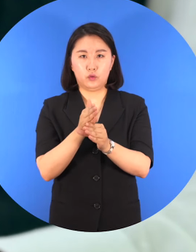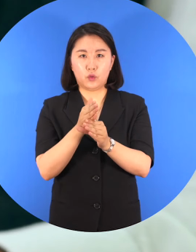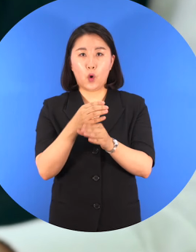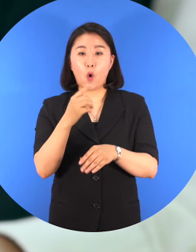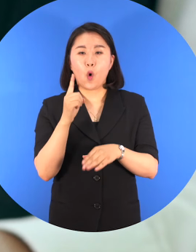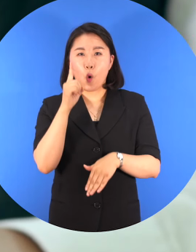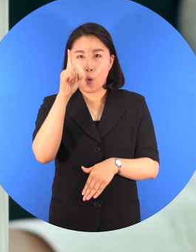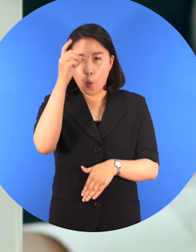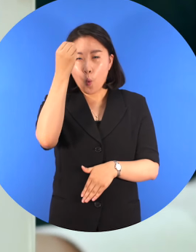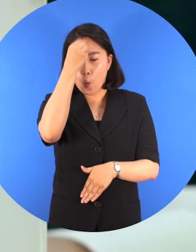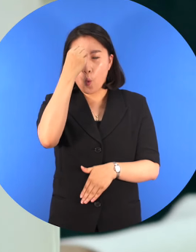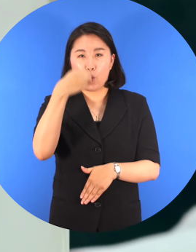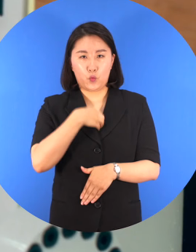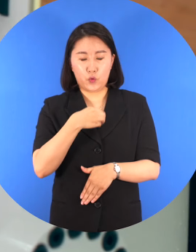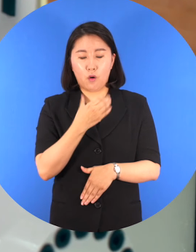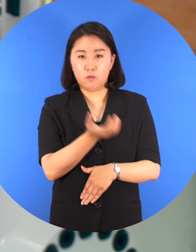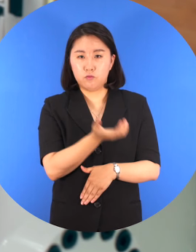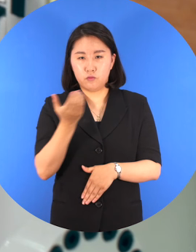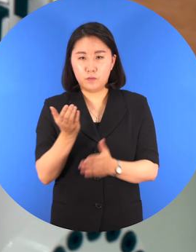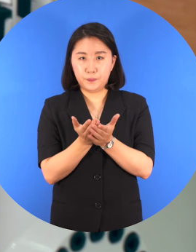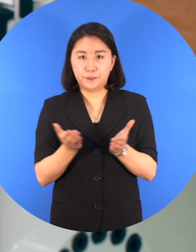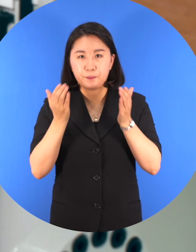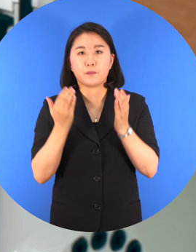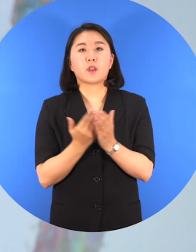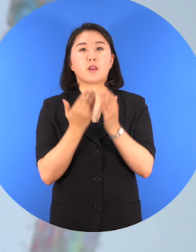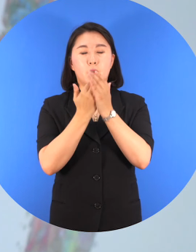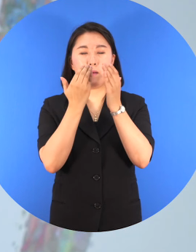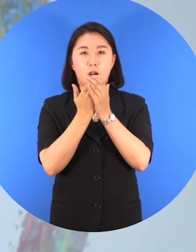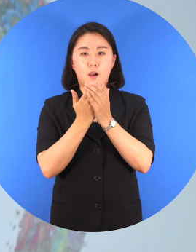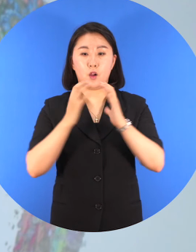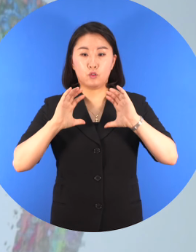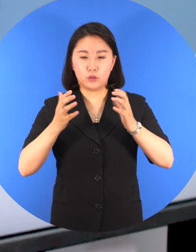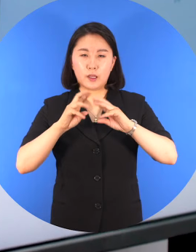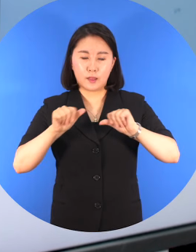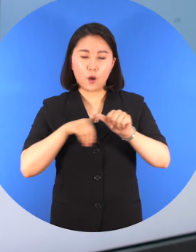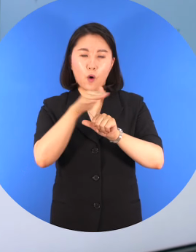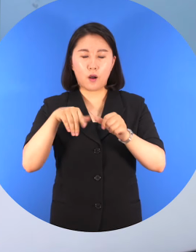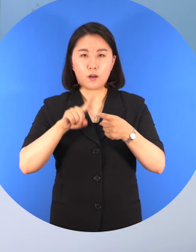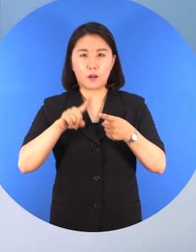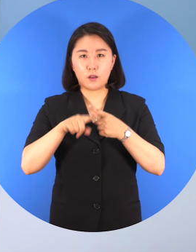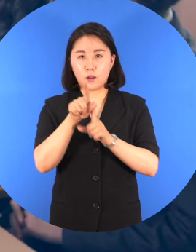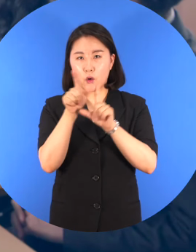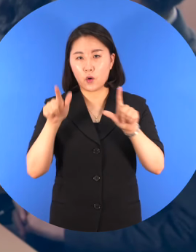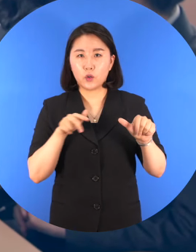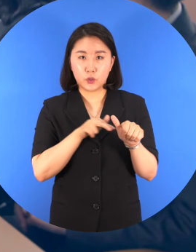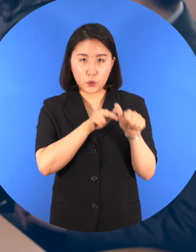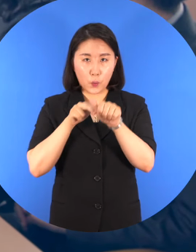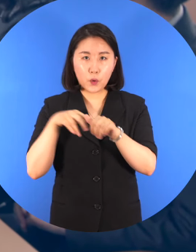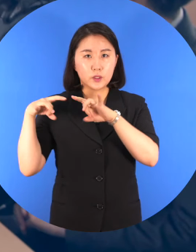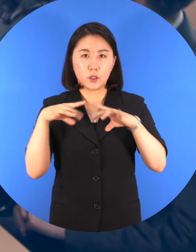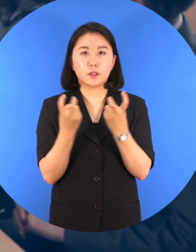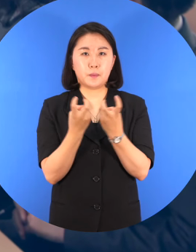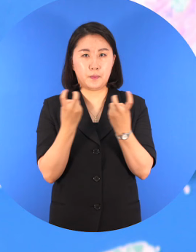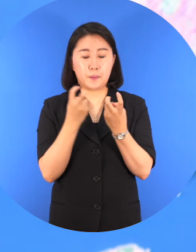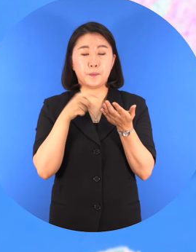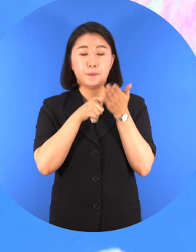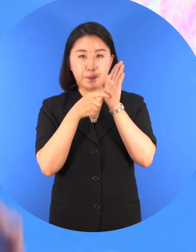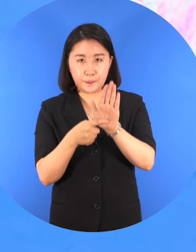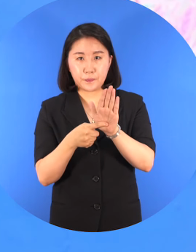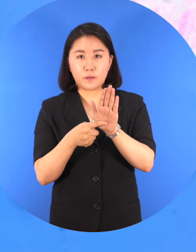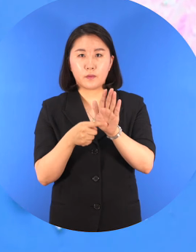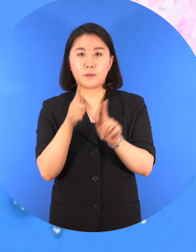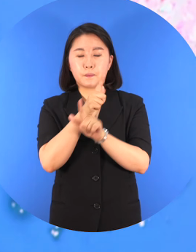고준히 방사성 폐기물 운반 저장 겸용용기 개발과 국내 지질 환경에 대한 다양한 정보를 전산 시스템으로